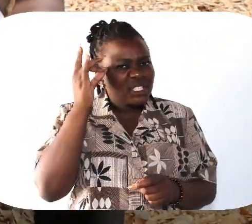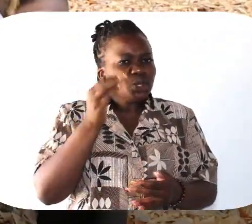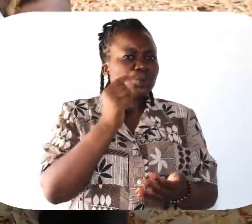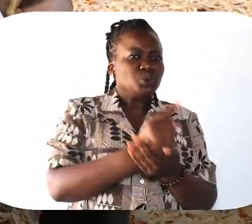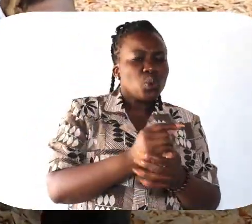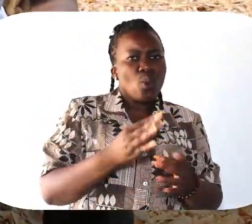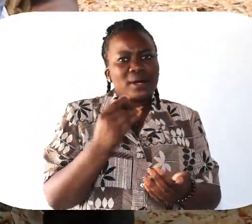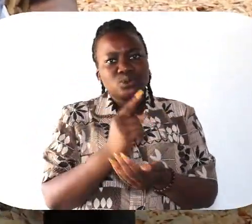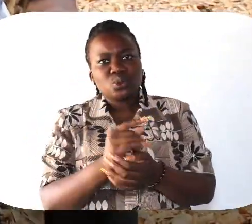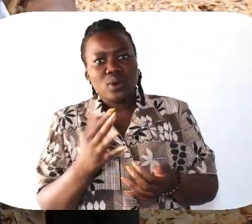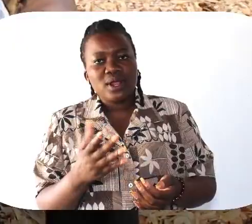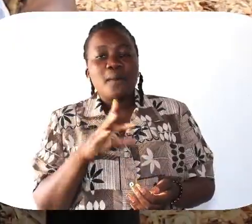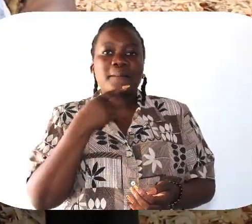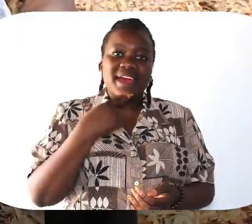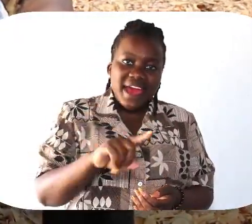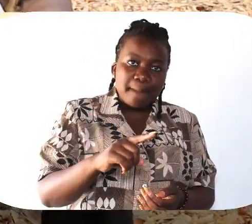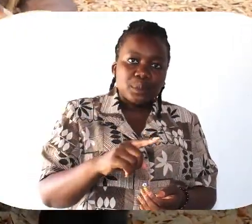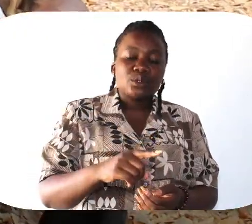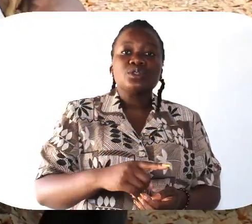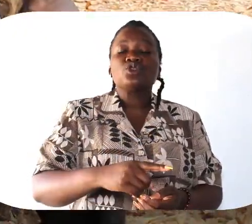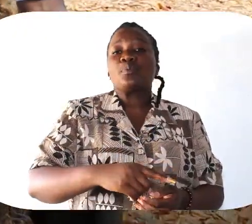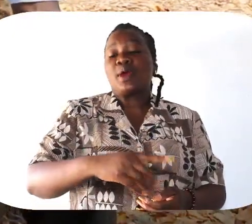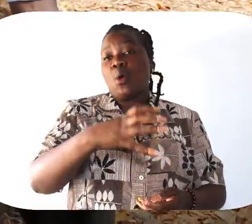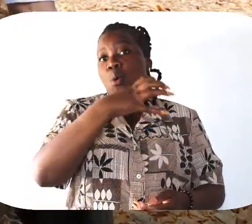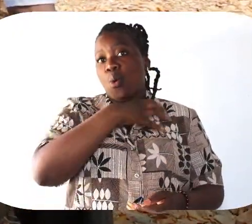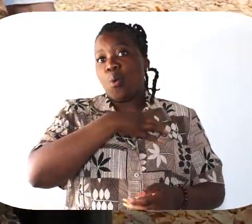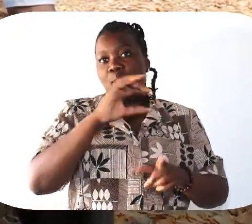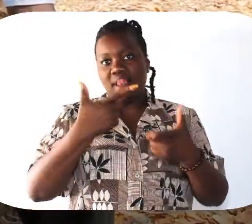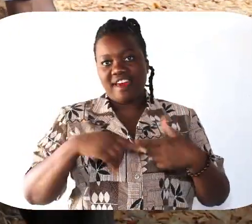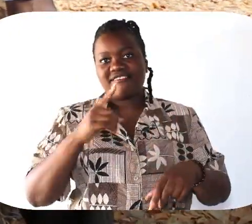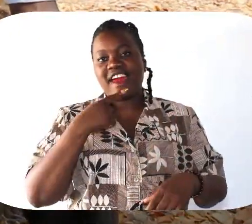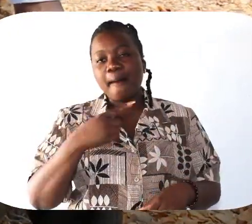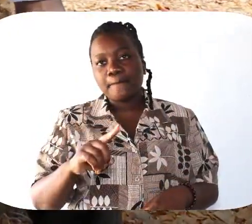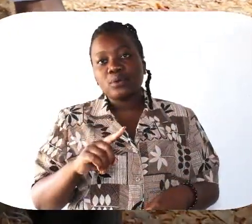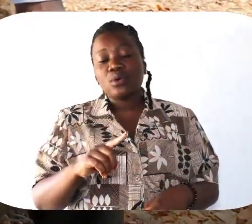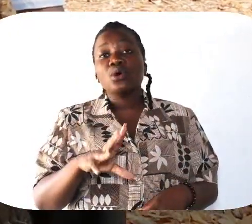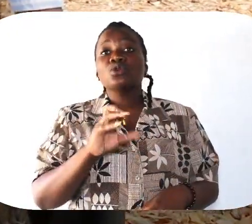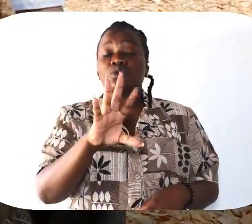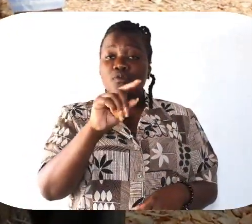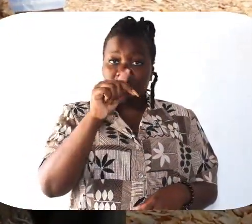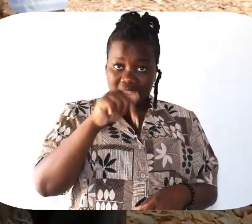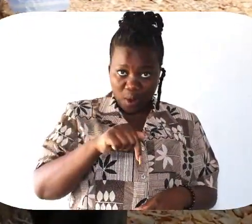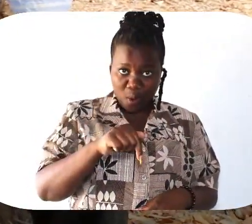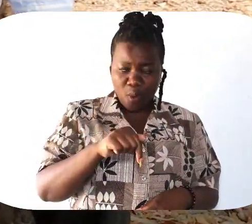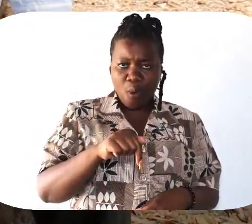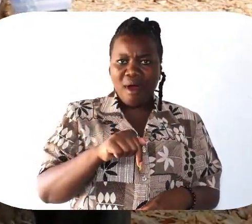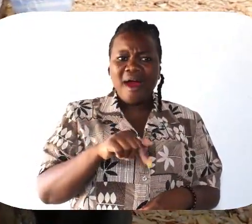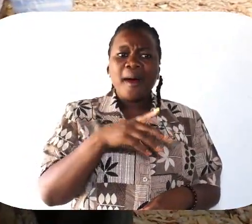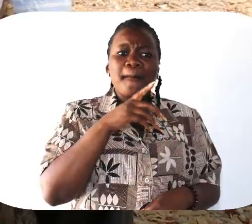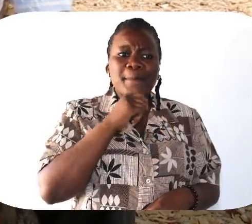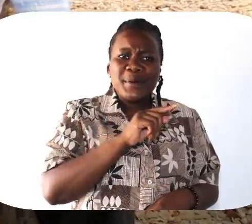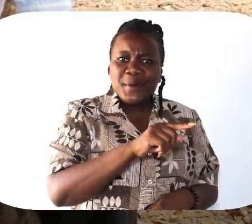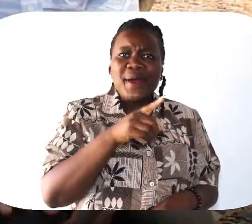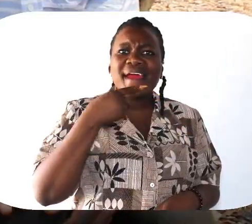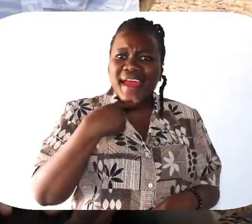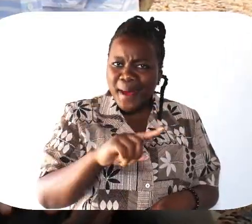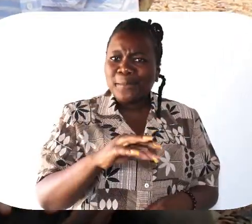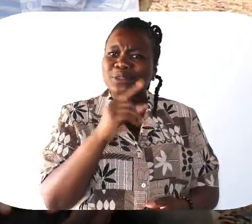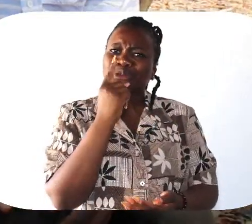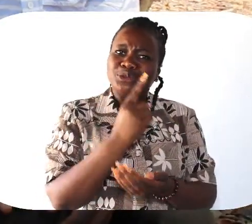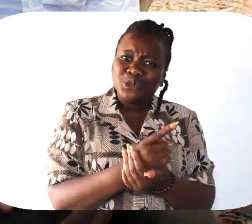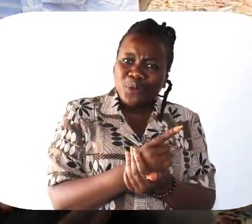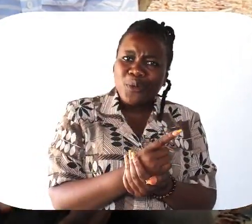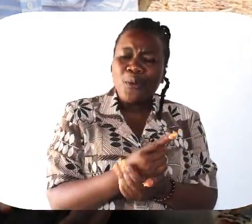ruzivo rwekuti munofanira kudzidziswa vanhu vakadaro kuti akwanisewo kuzviraramira saka pane zvino Pro Chinyanya